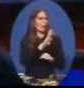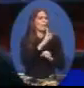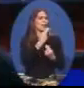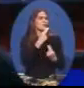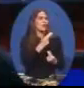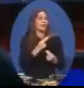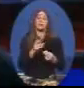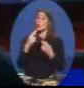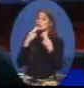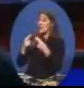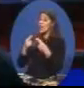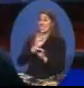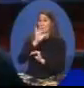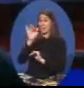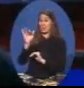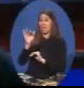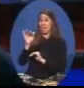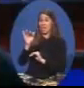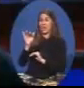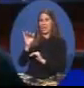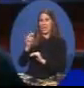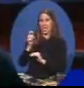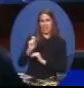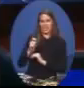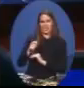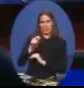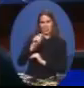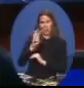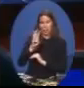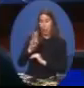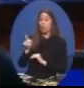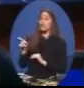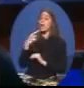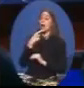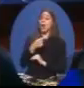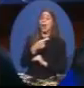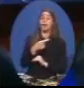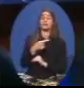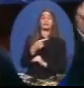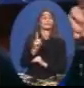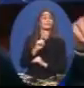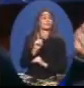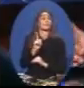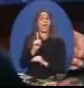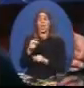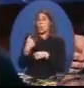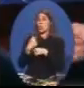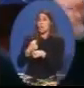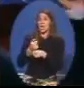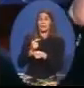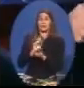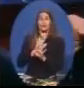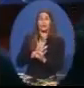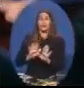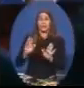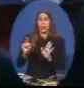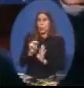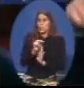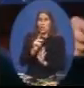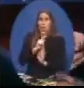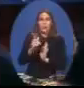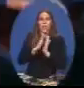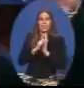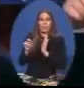התשובה שנתתם לה? התשובה, היא פנתה לחבר הכנסת ברקו ואמרה לה, לא הצגת, לא את ולא מישהו אחר נושא.